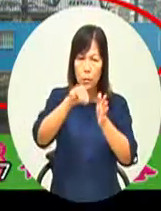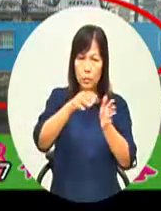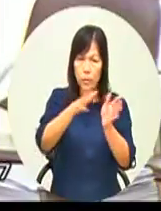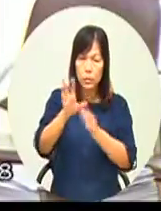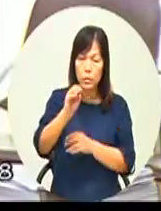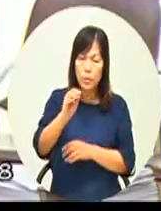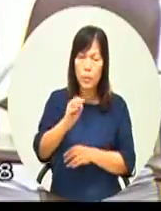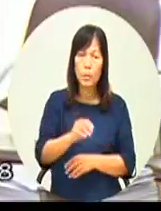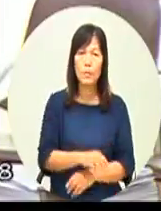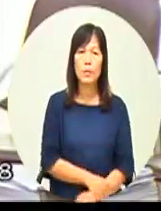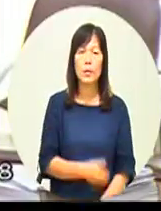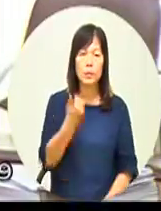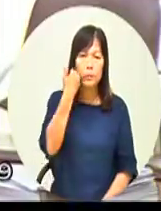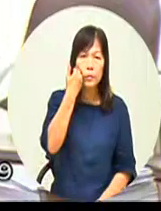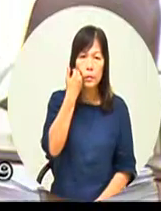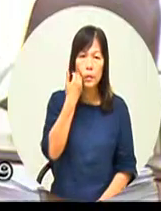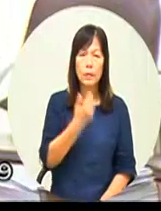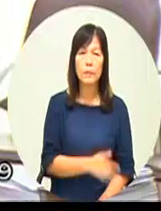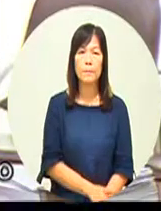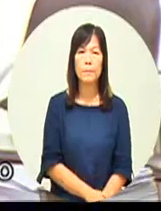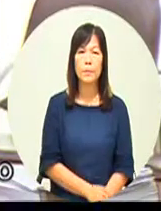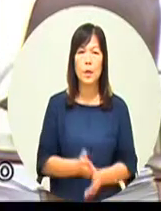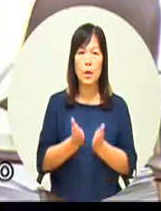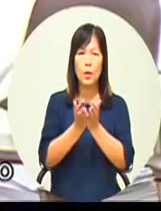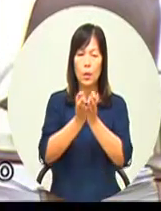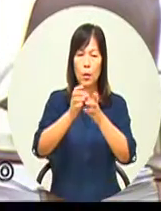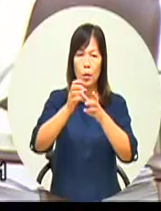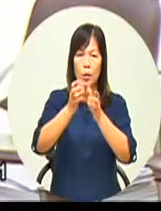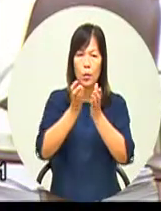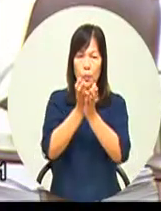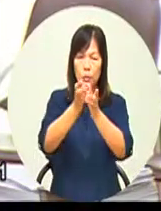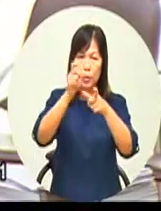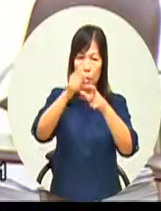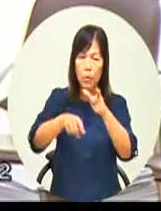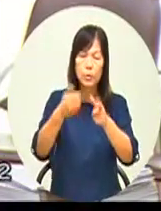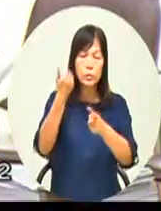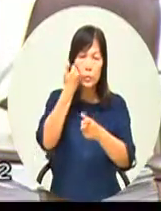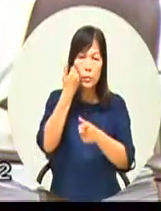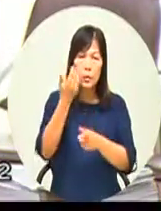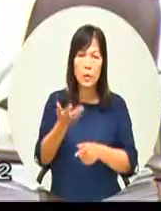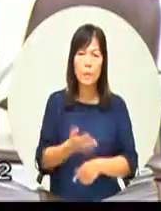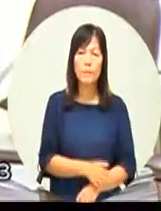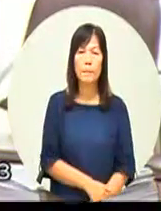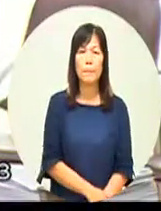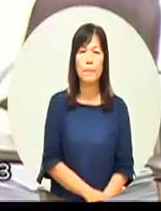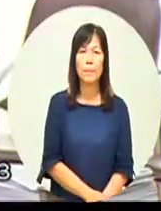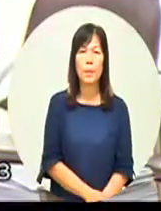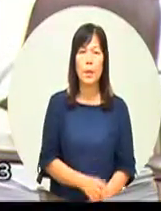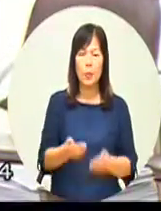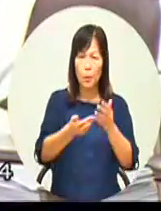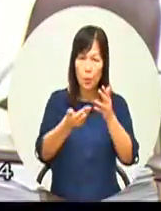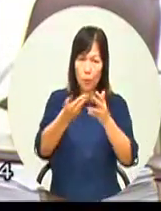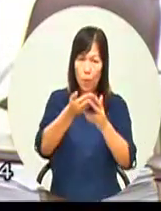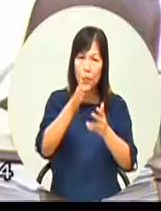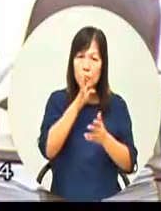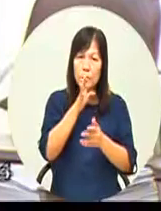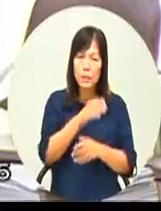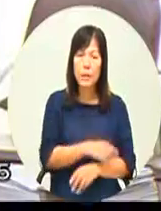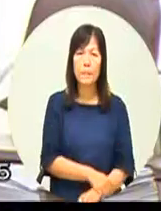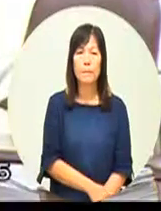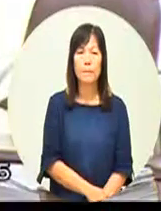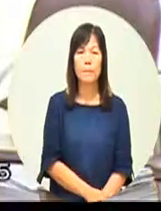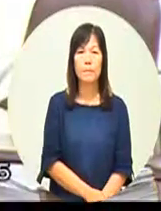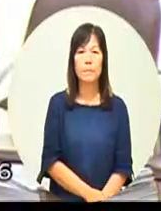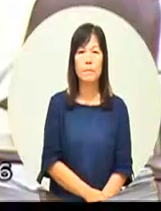经理是哪一位？轮船公司的总经理是你，你现在升了吧？升总经理